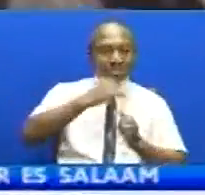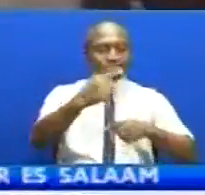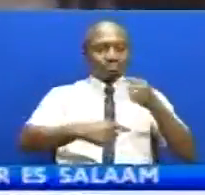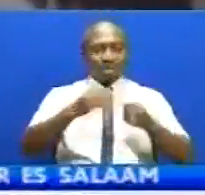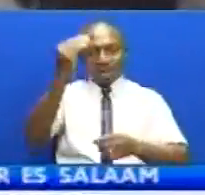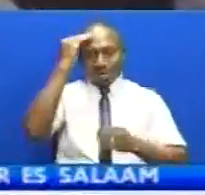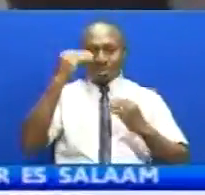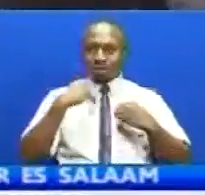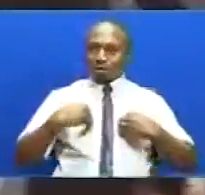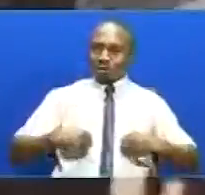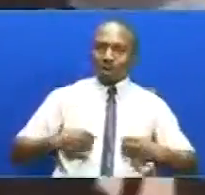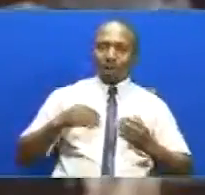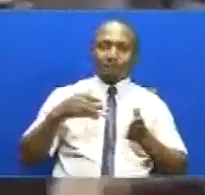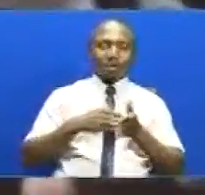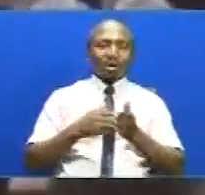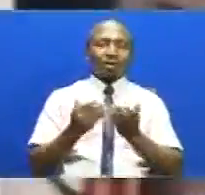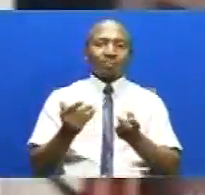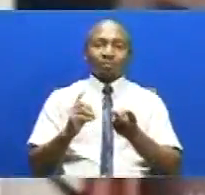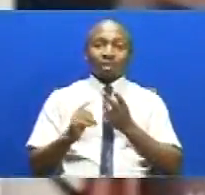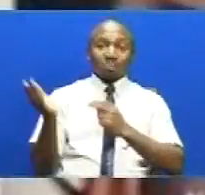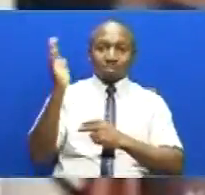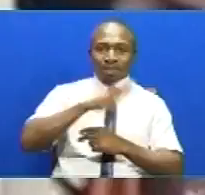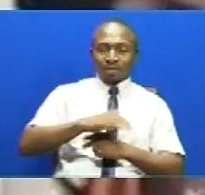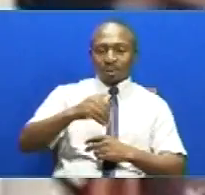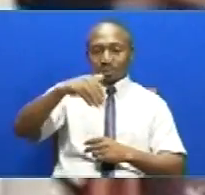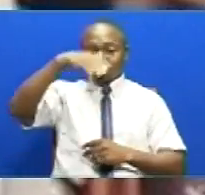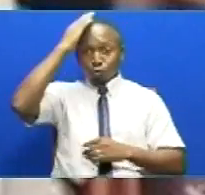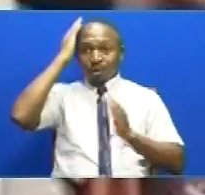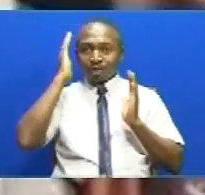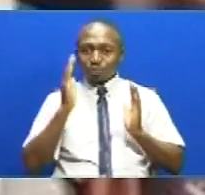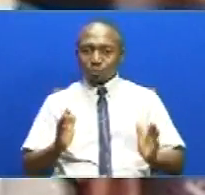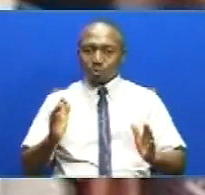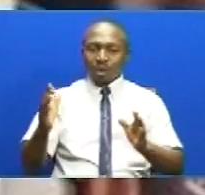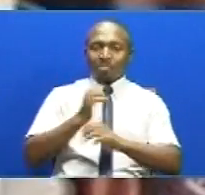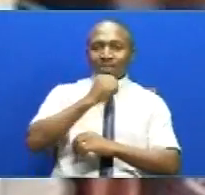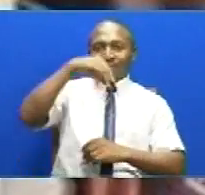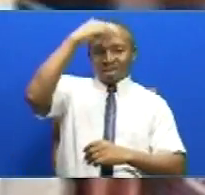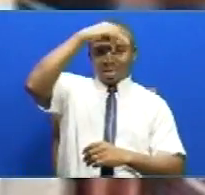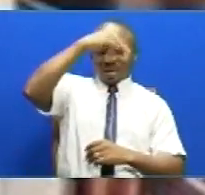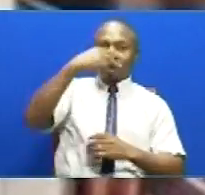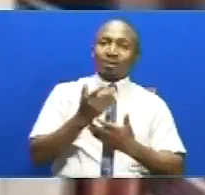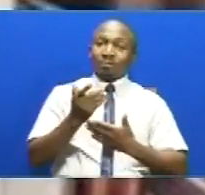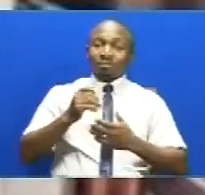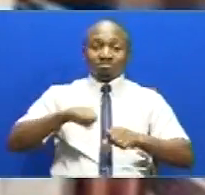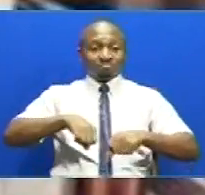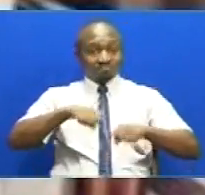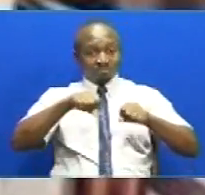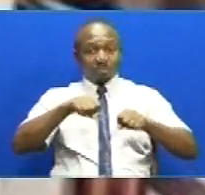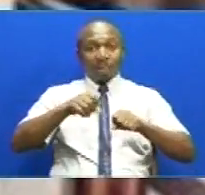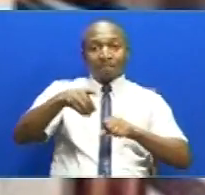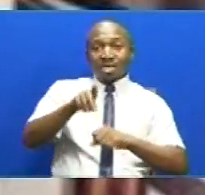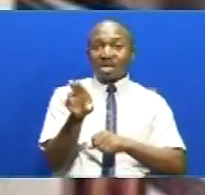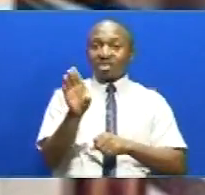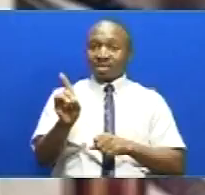ya sekondari hadi kufikia kuhitimu elimu ya chuo kikuu kwa kupata shahada ya uzamivu, yaani udaktari